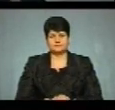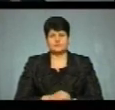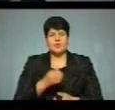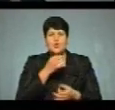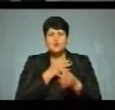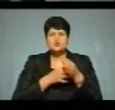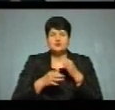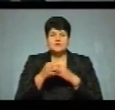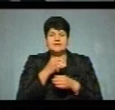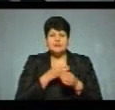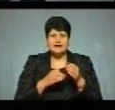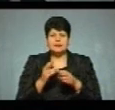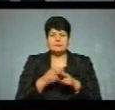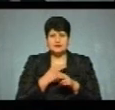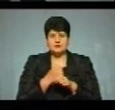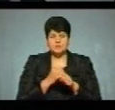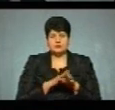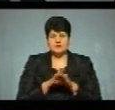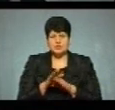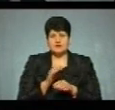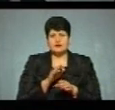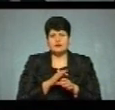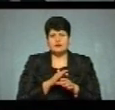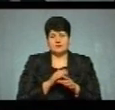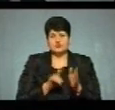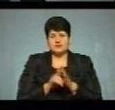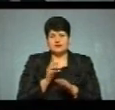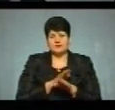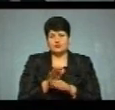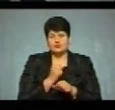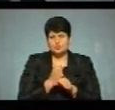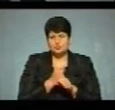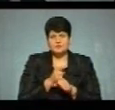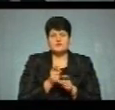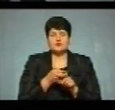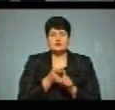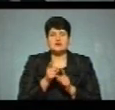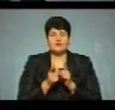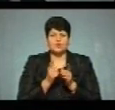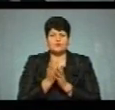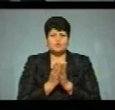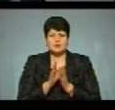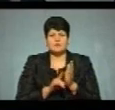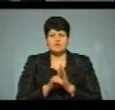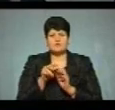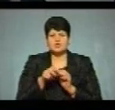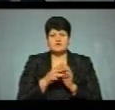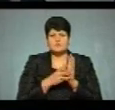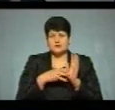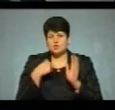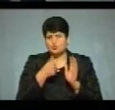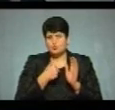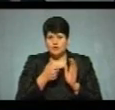Консультанти безробітних у службі зайнятості почали виконувати функції кар'єрних радників за умовами реформи служби, яка стартувала у 2018